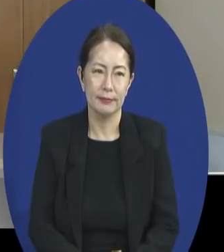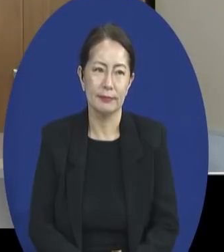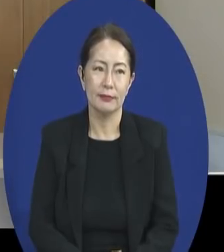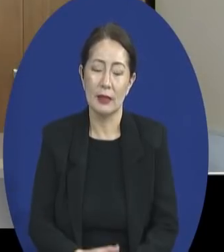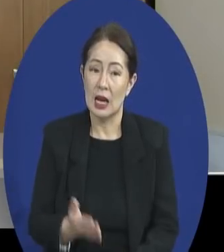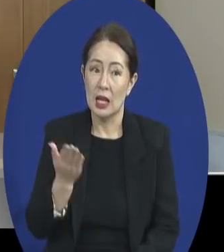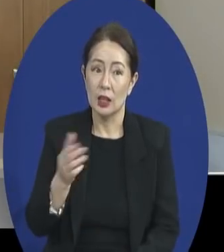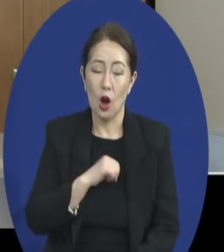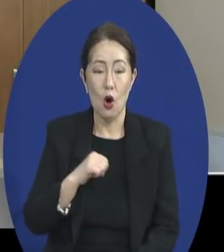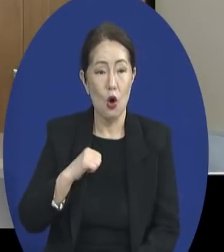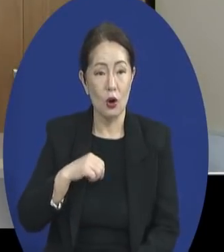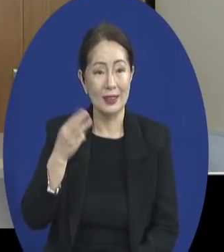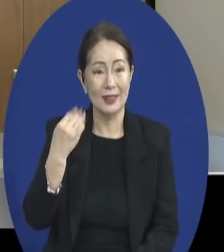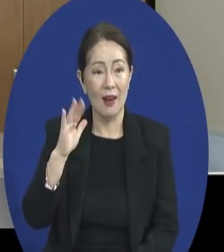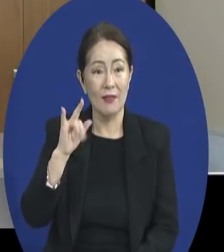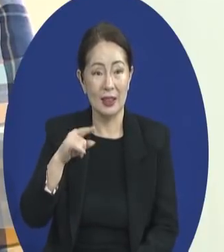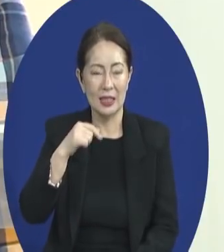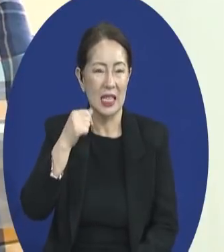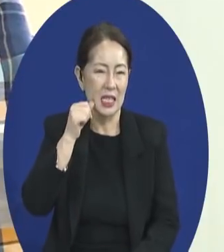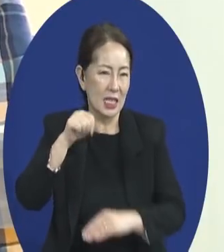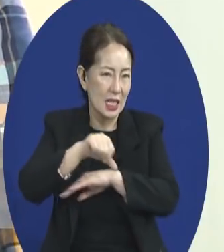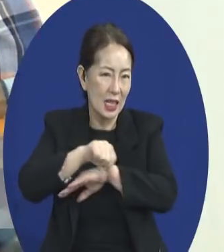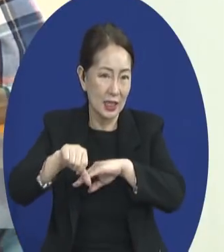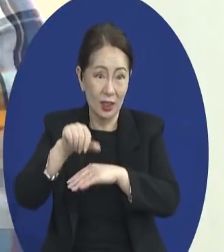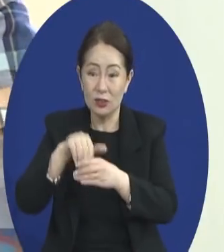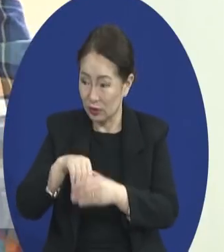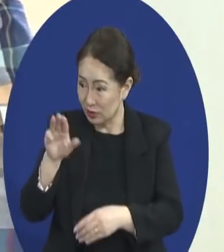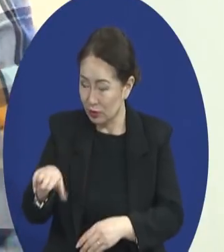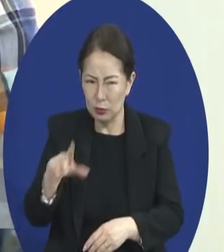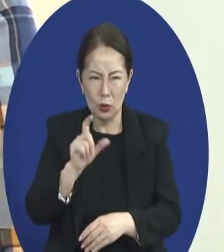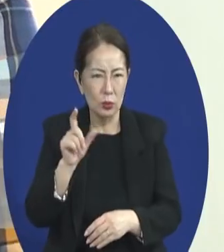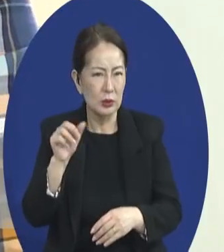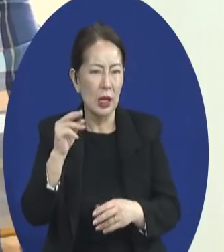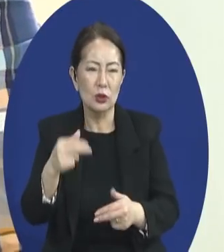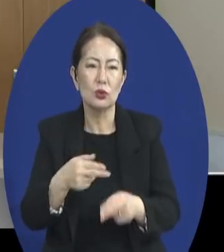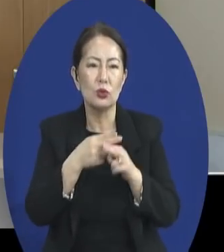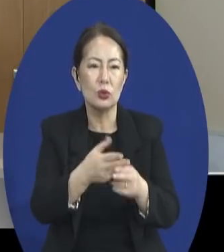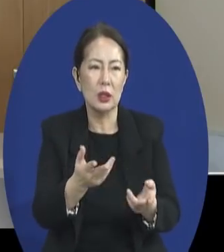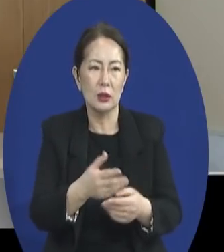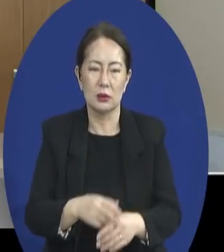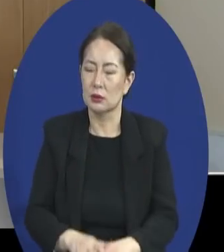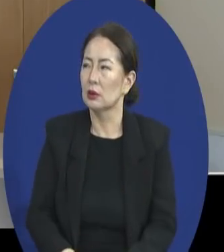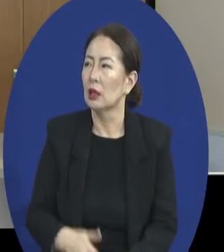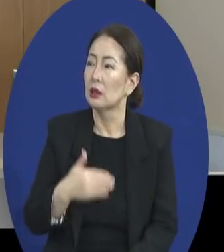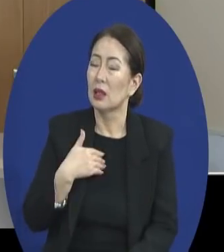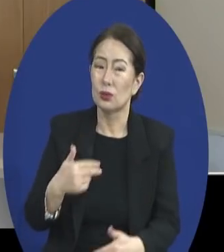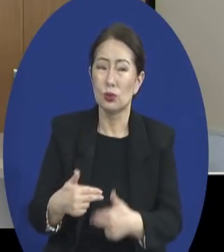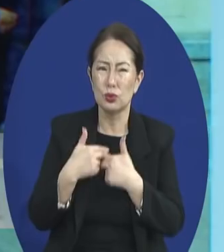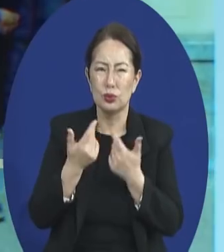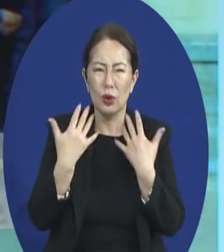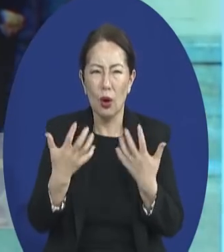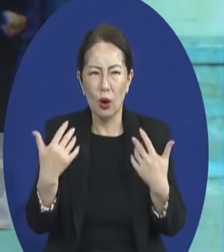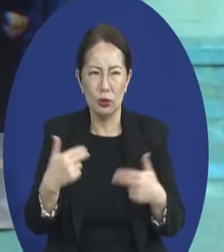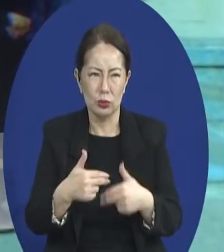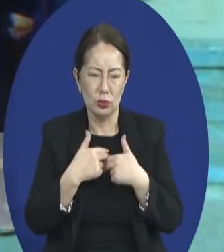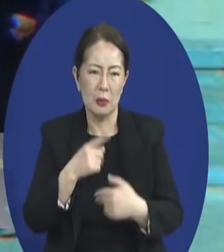Тэр та өөрөө Тайванд хүн тагалгаанд орж исэн гэсэн. Тухайн үед хүмүүс бас яаж тусалж исэн танд? Маш олон хүн тусалсан.